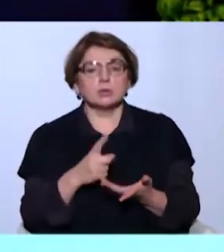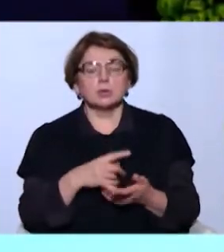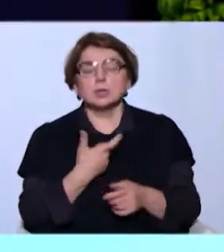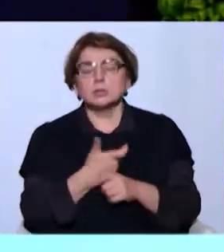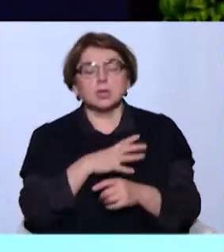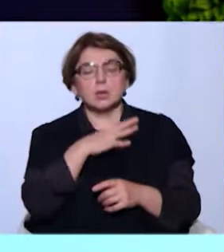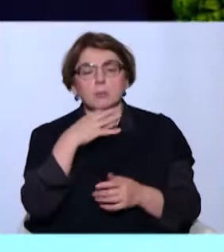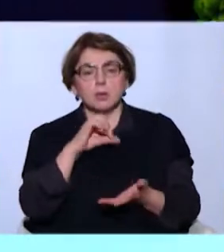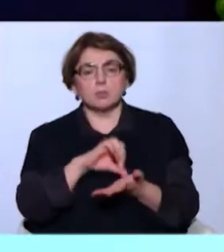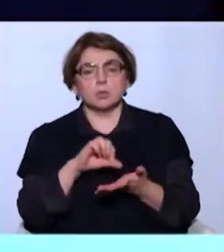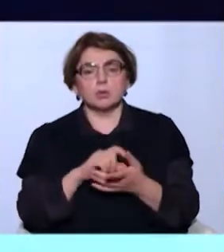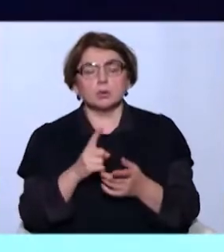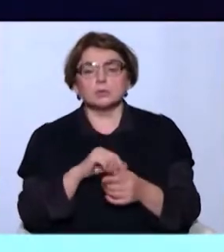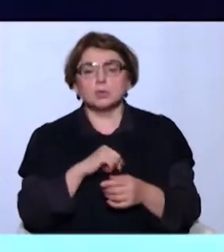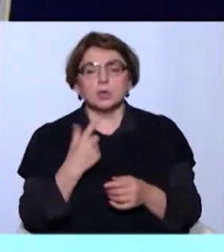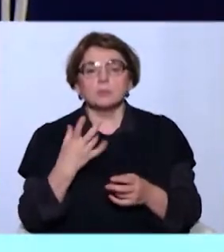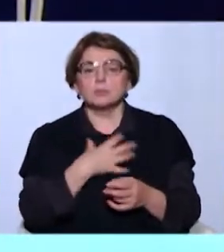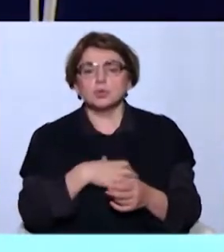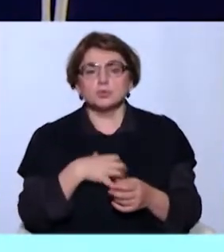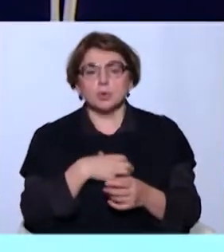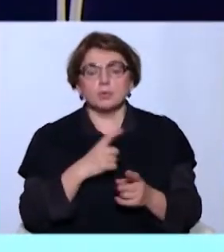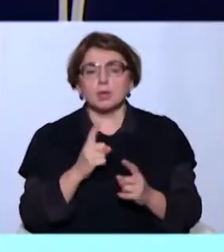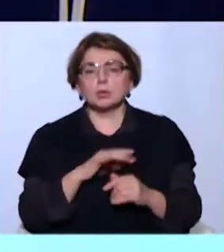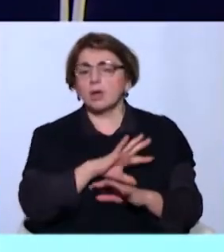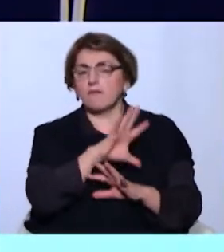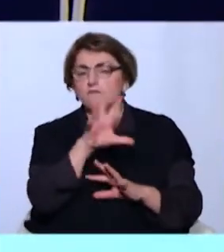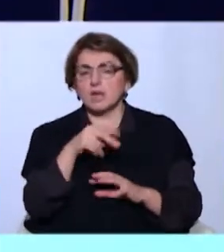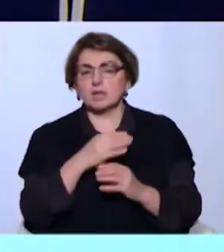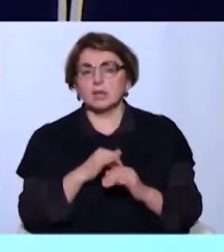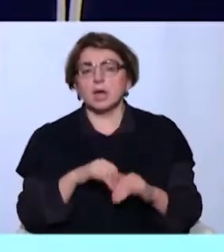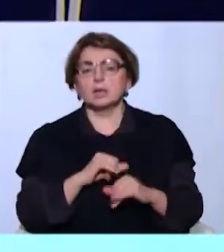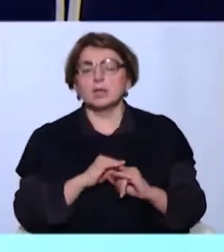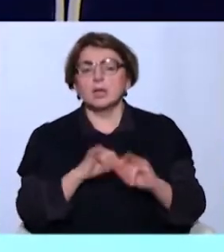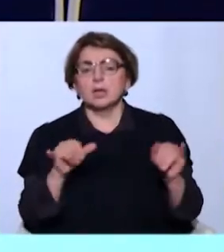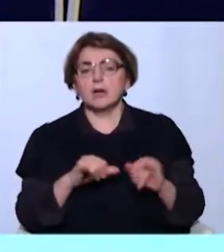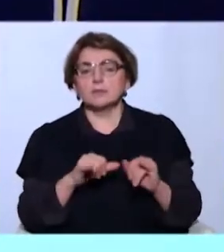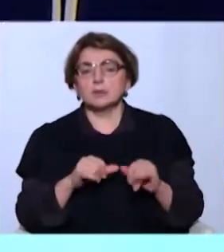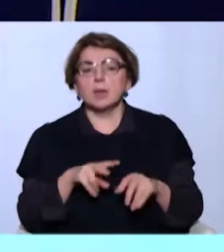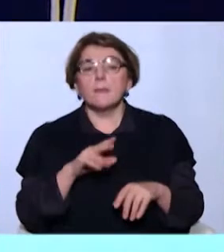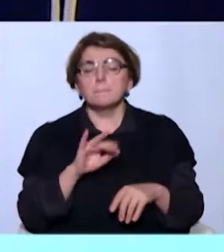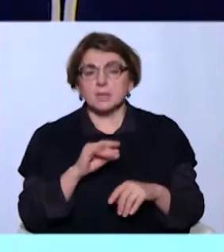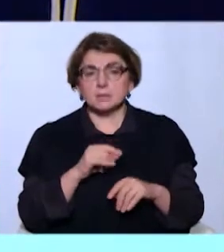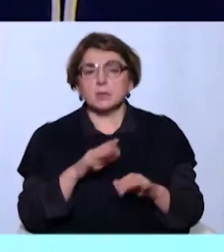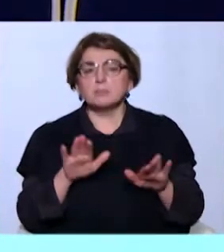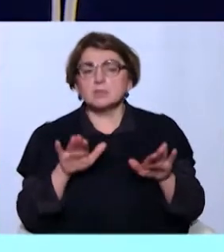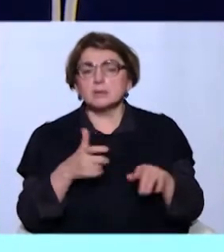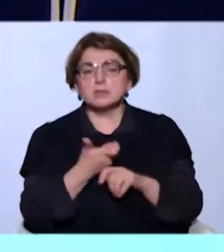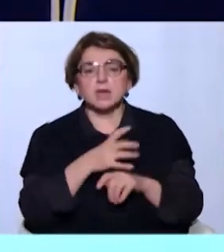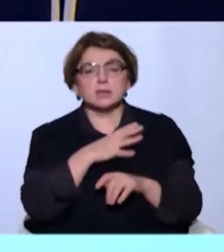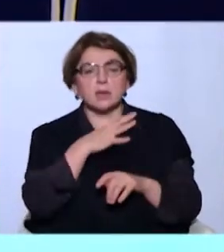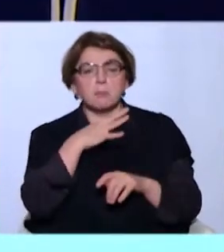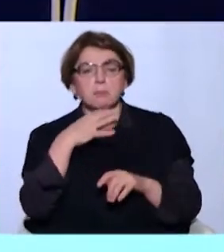დიდია. როგორც გითხარით, ეს ორგანიზმები ყველგან არის გავრცელებული, განსაკუთრებით ფეხსახსრიანები და მწერები ძალიან ბევრი